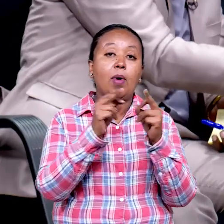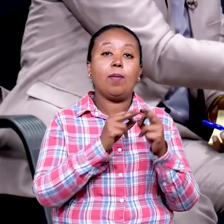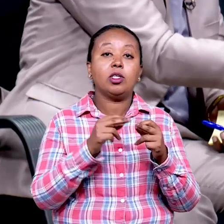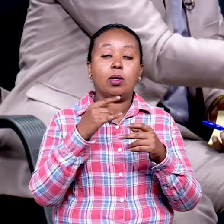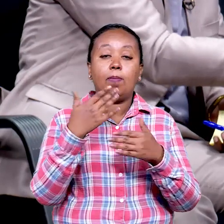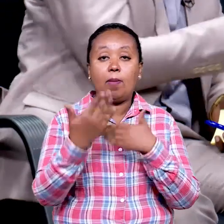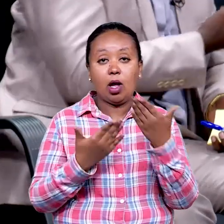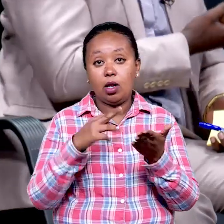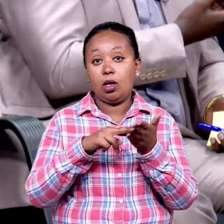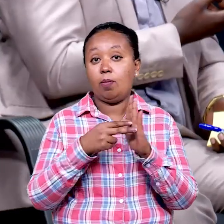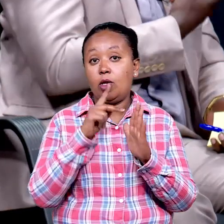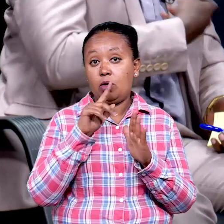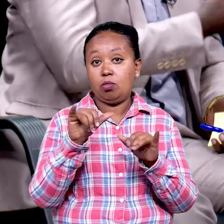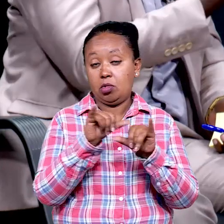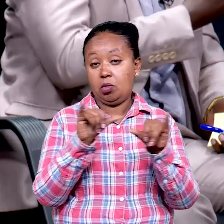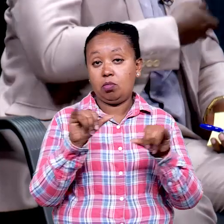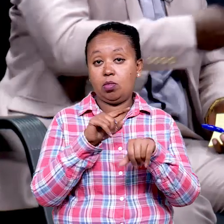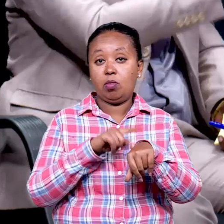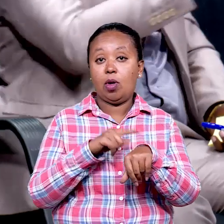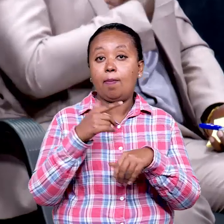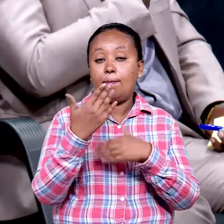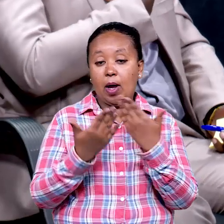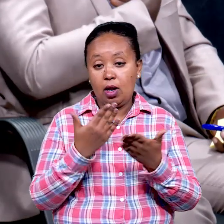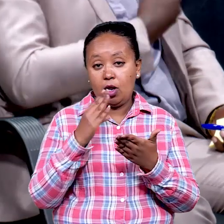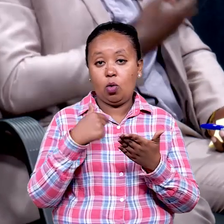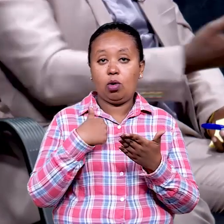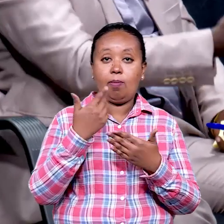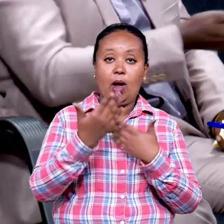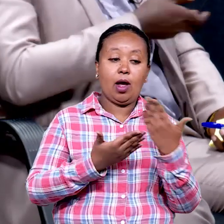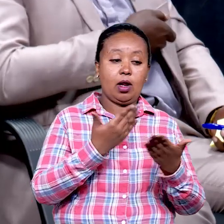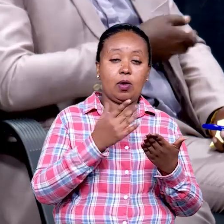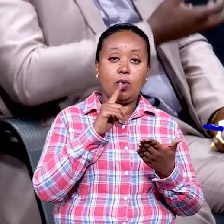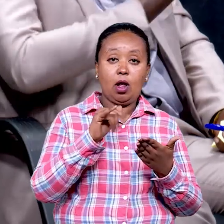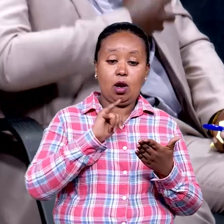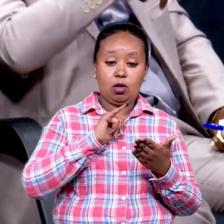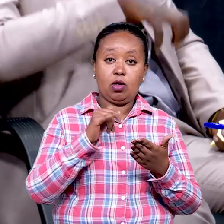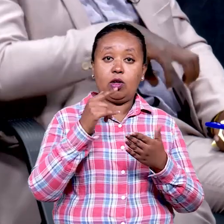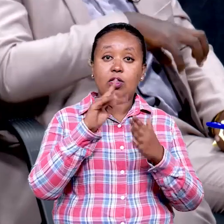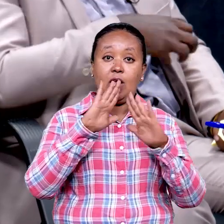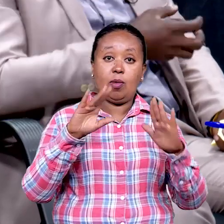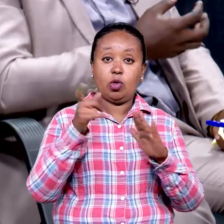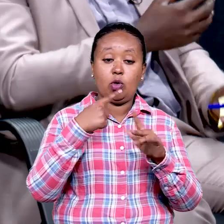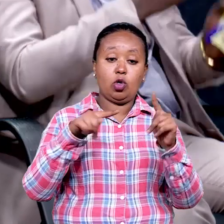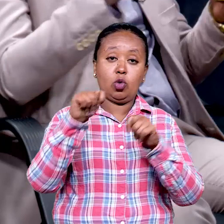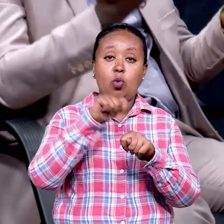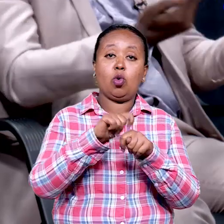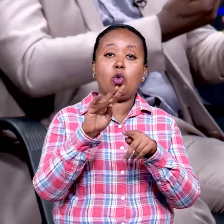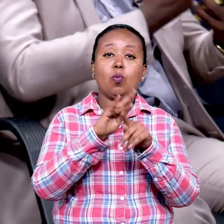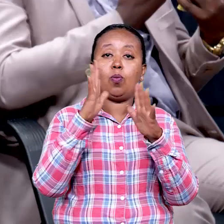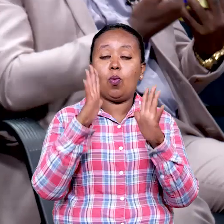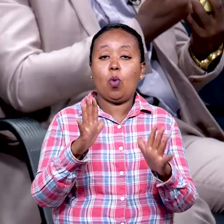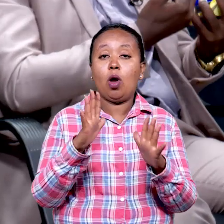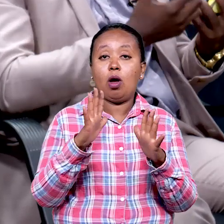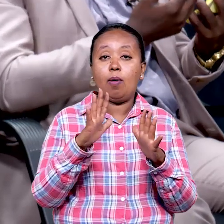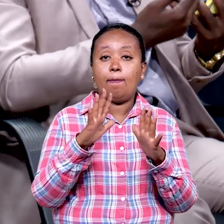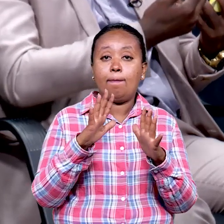ማህበረሰብን ማገልገል ማለት ነው at the same time ደግሞ መገልገልም ነው ያ ሲሰፍን አንቺም እንደ ተቋም የሙያ